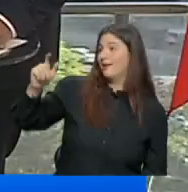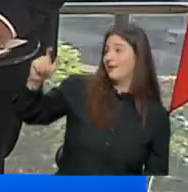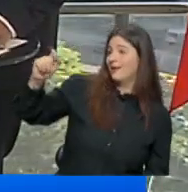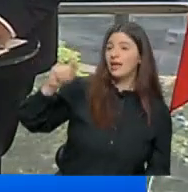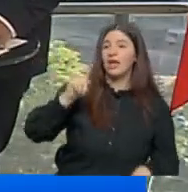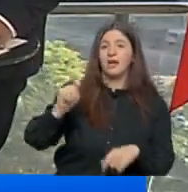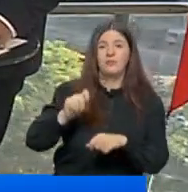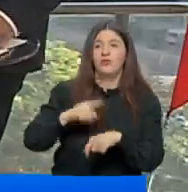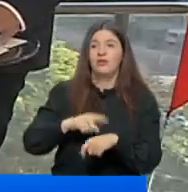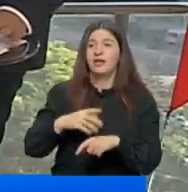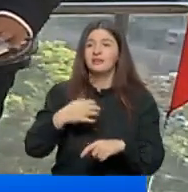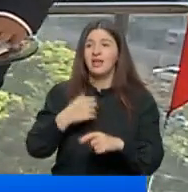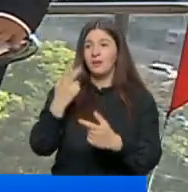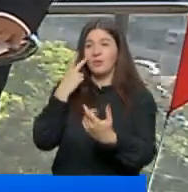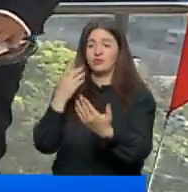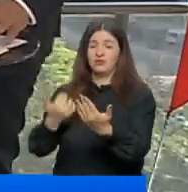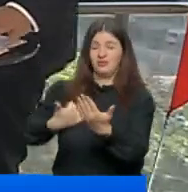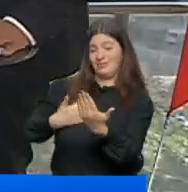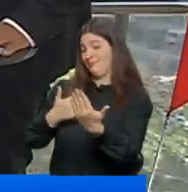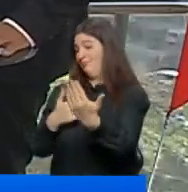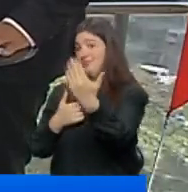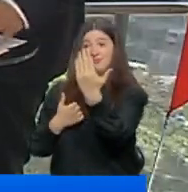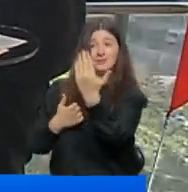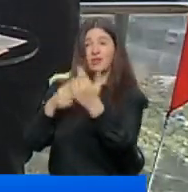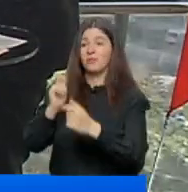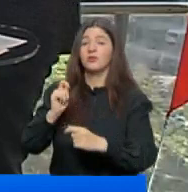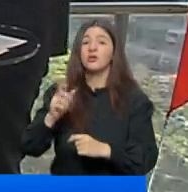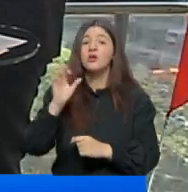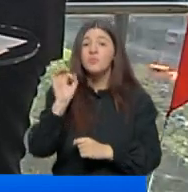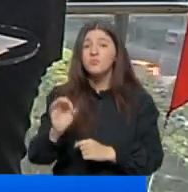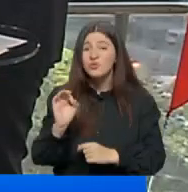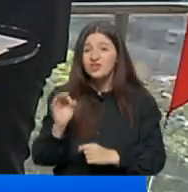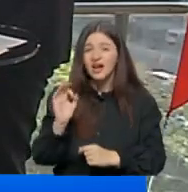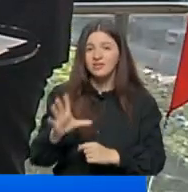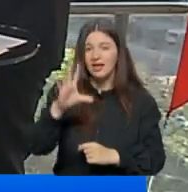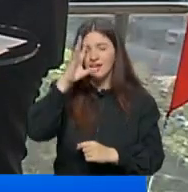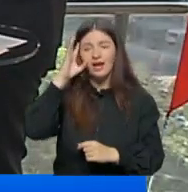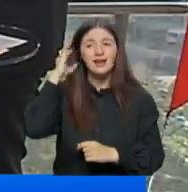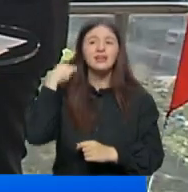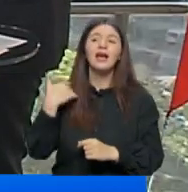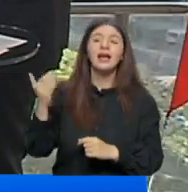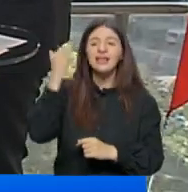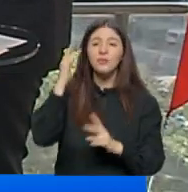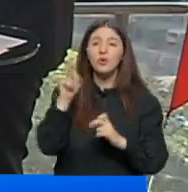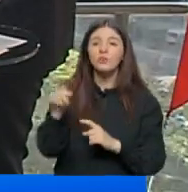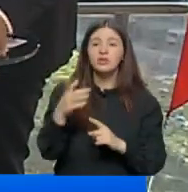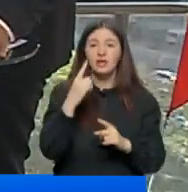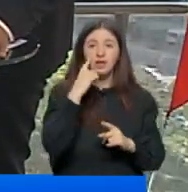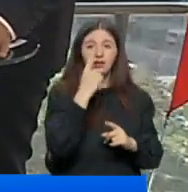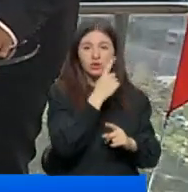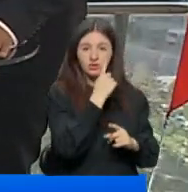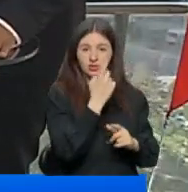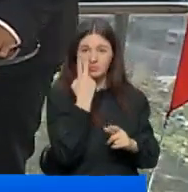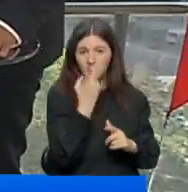Nasıl? Selfie çekiyordu. Kendisine bakıyordu. Ne kadar yakışıklıyım diye. Yani bu kadar bunların, bakın, temel mesele zaten bu, biliyor musunuz? Gözlerinde ya